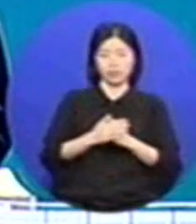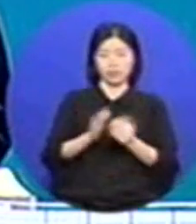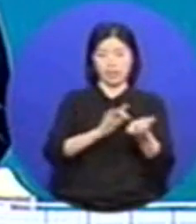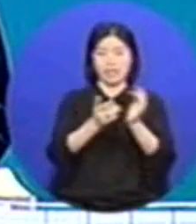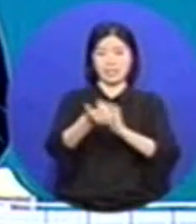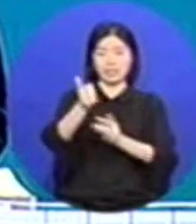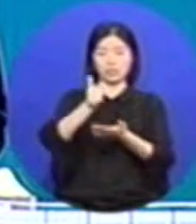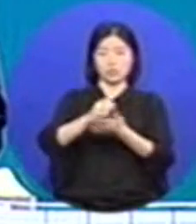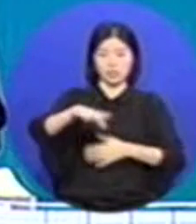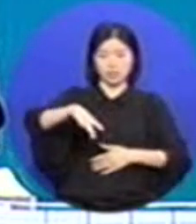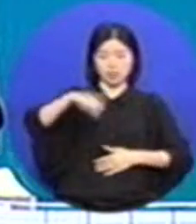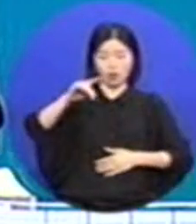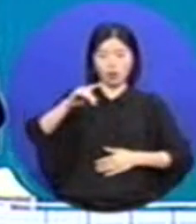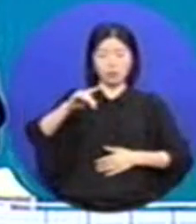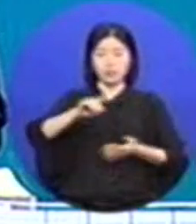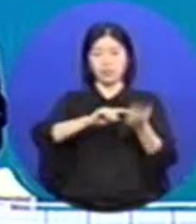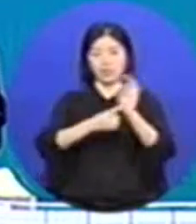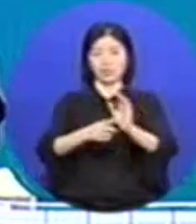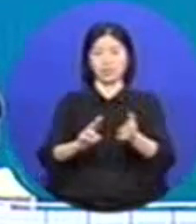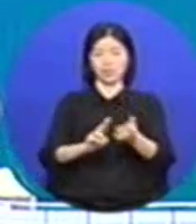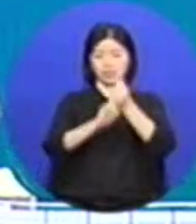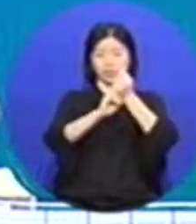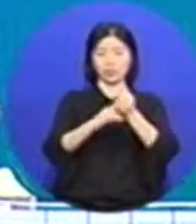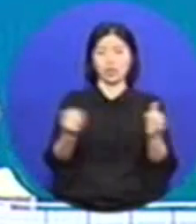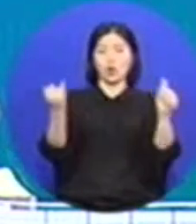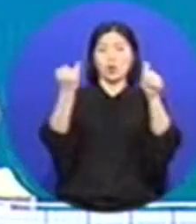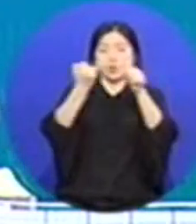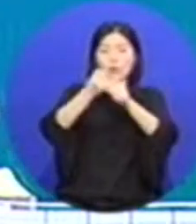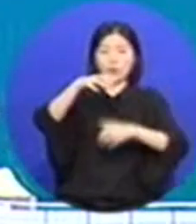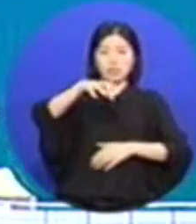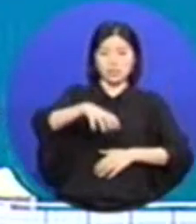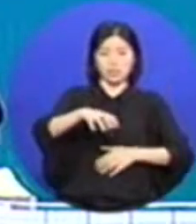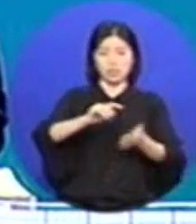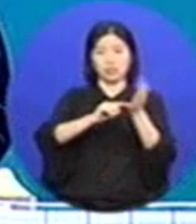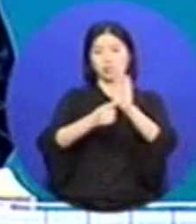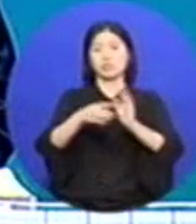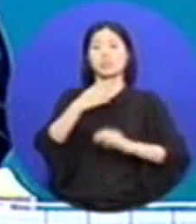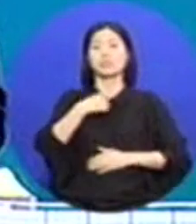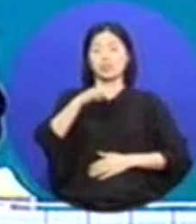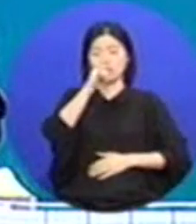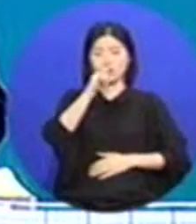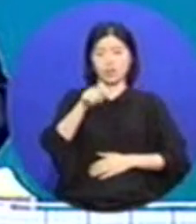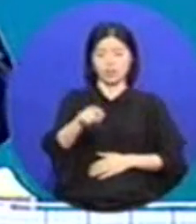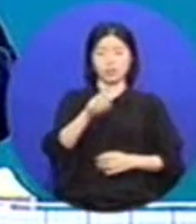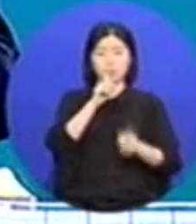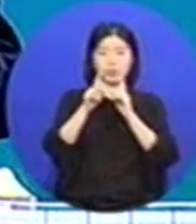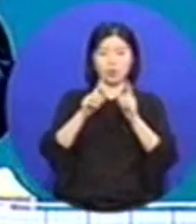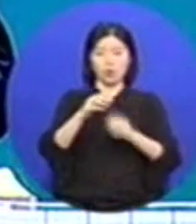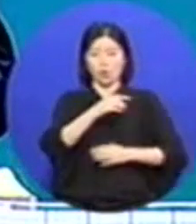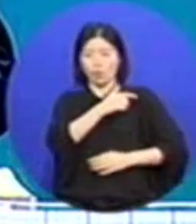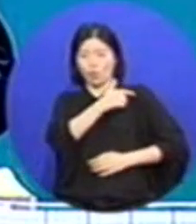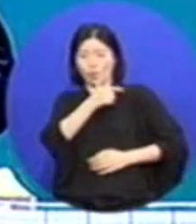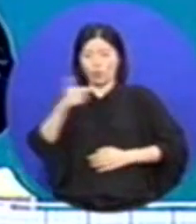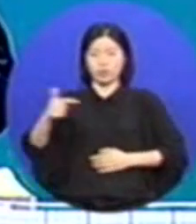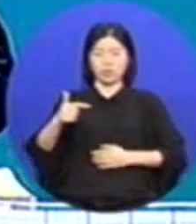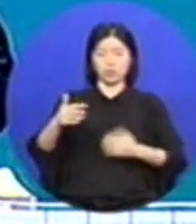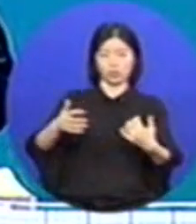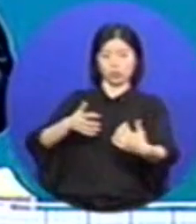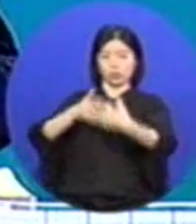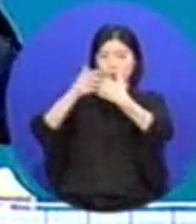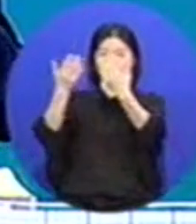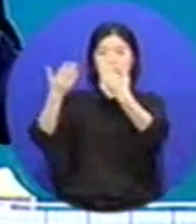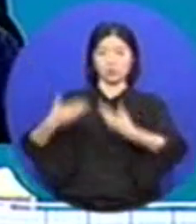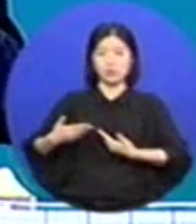기적이 결혼식장에서 일어났어요 그 말은 굉장한 것을 우리에게도 전해 줍니다